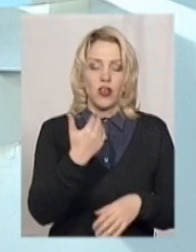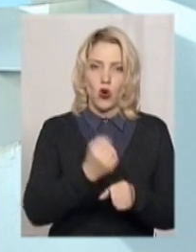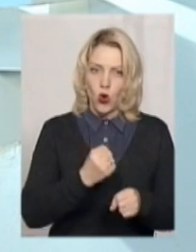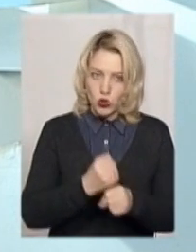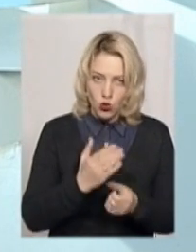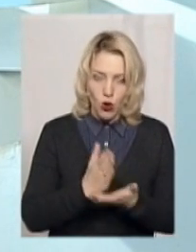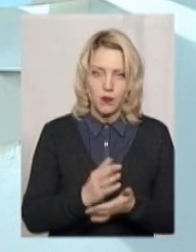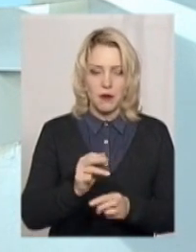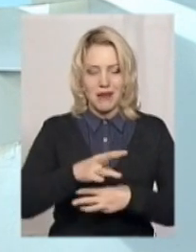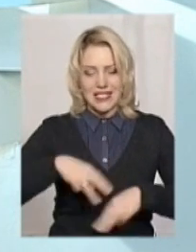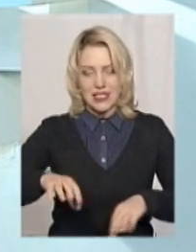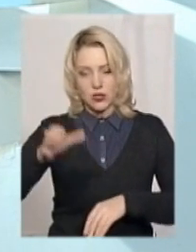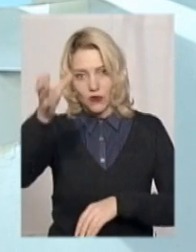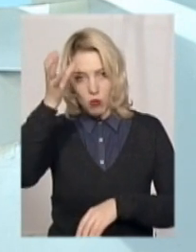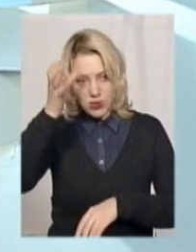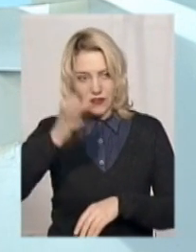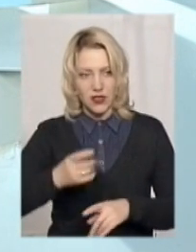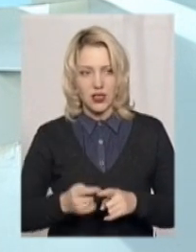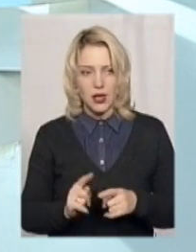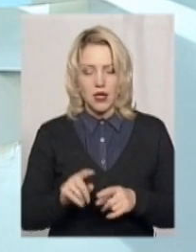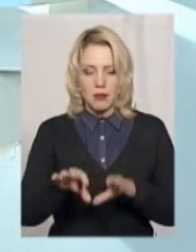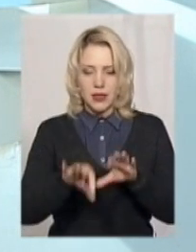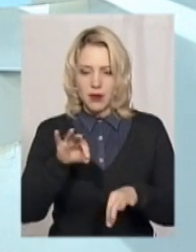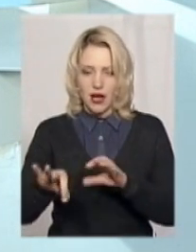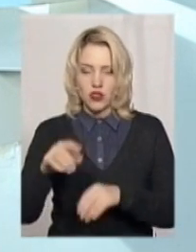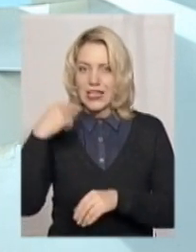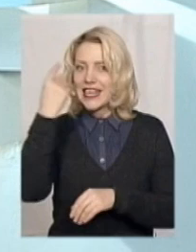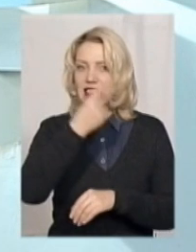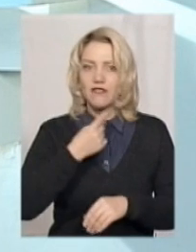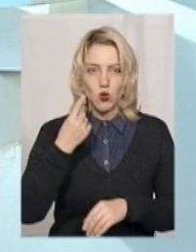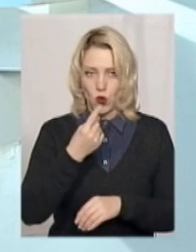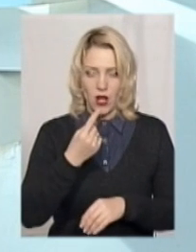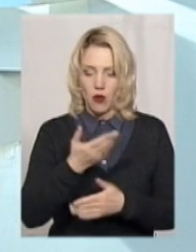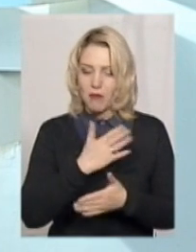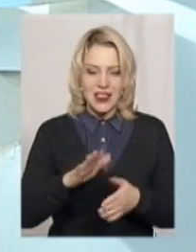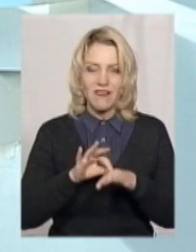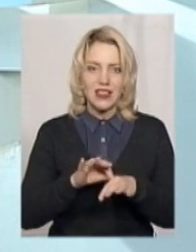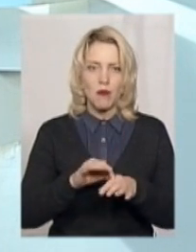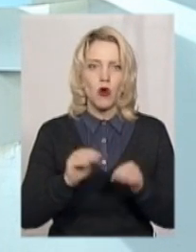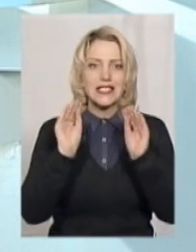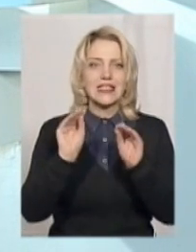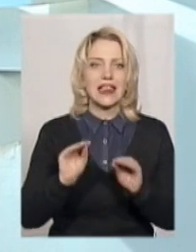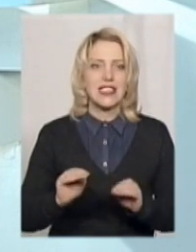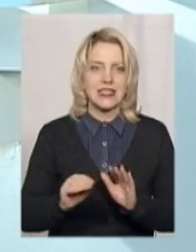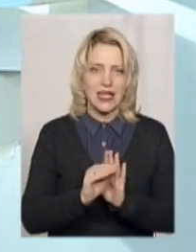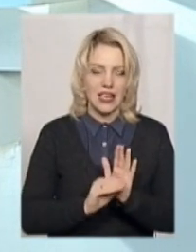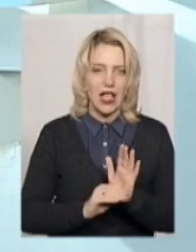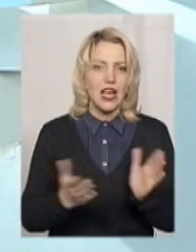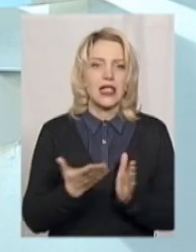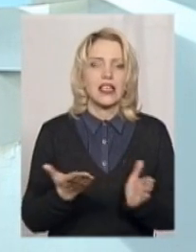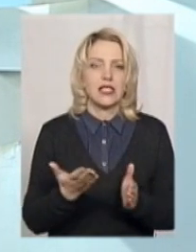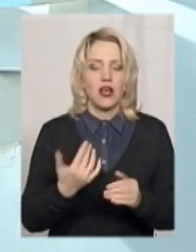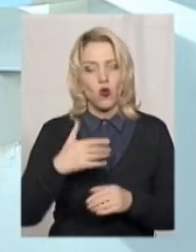розроблені Міністерством освіти і вони підбираються індивідуально. Ми не ведемо статистики, які програми, які